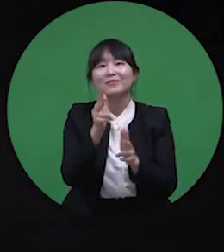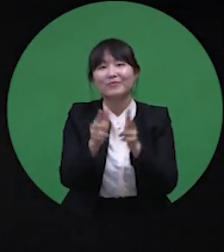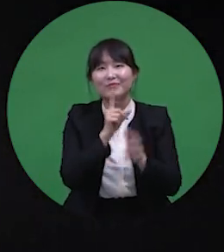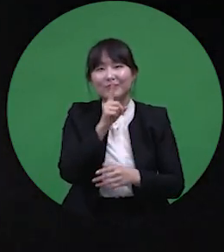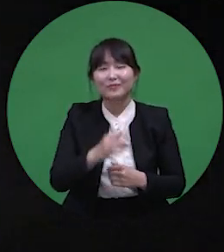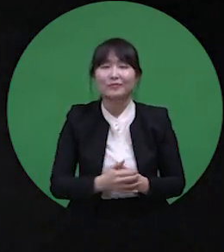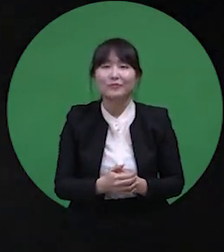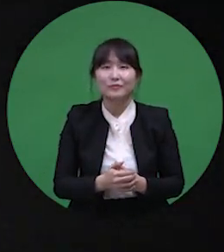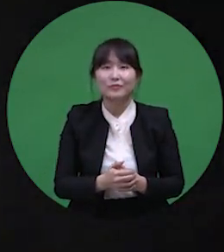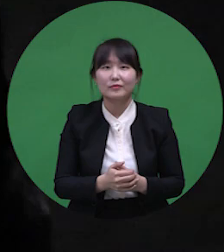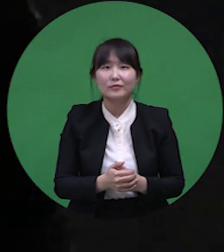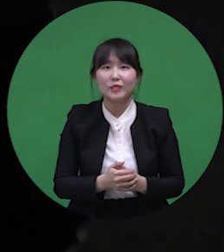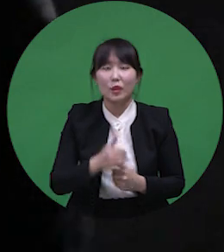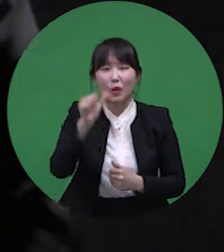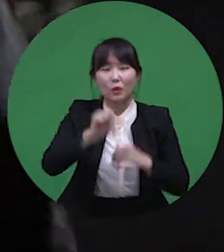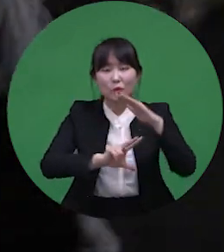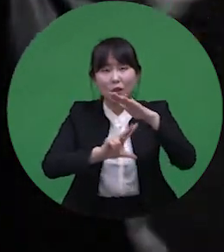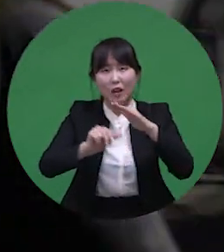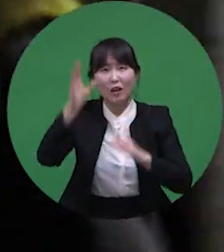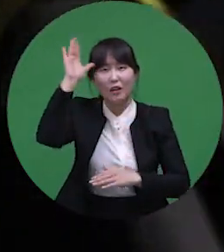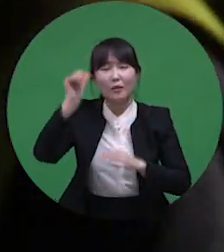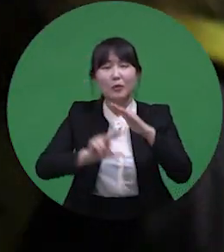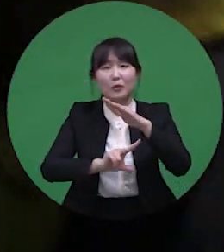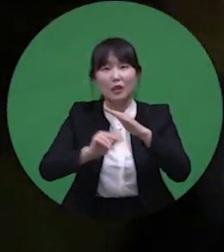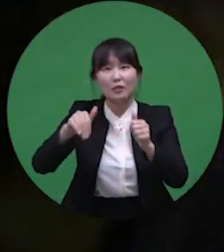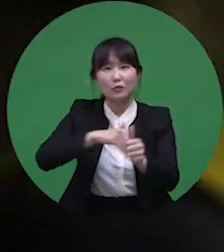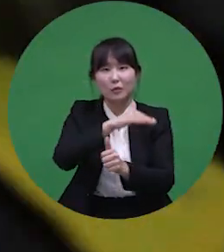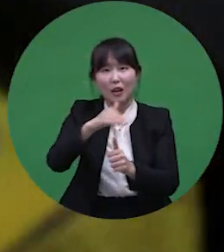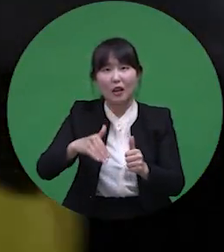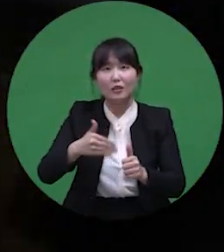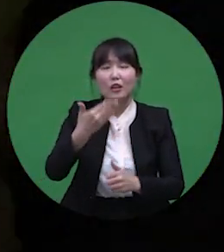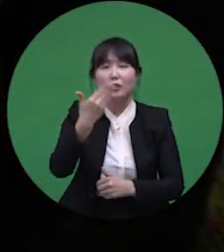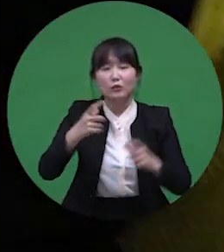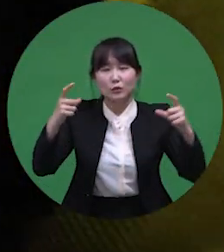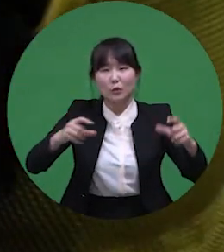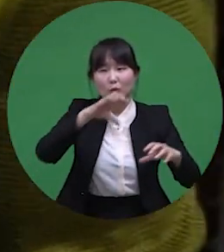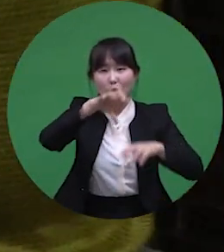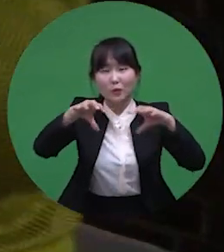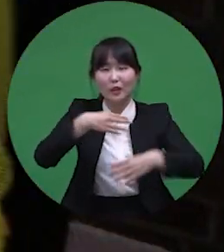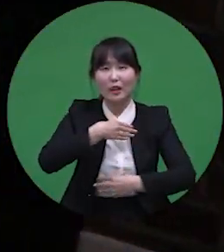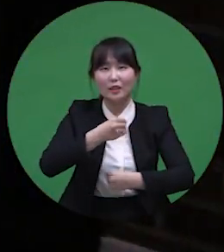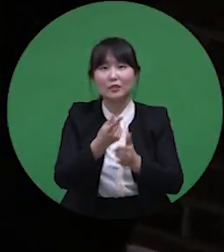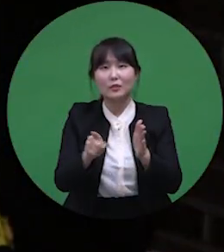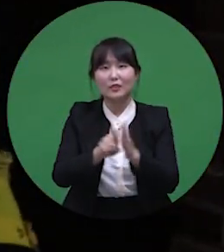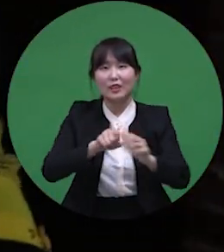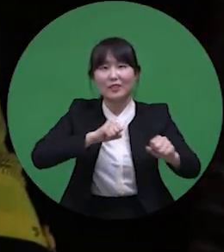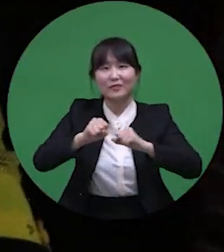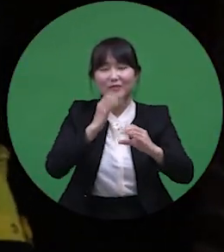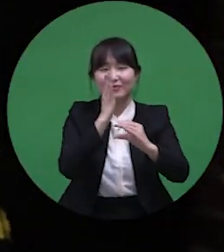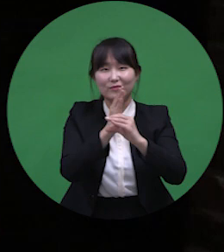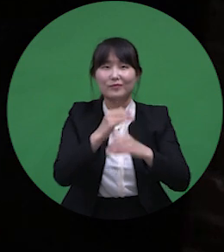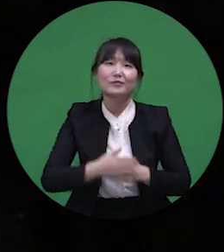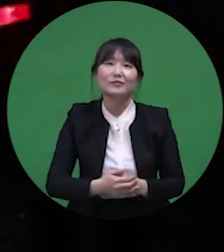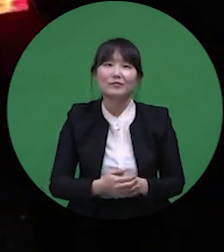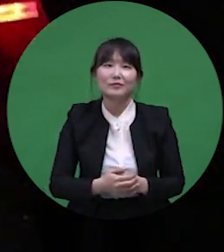사업인데요. 오류동역, 개봉역 등 구로구 곳곳에서 안전을 위한 활동을 이어나가고